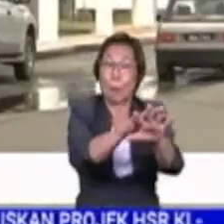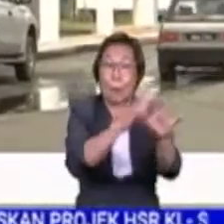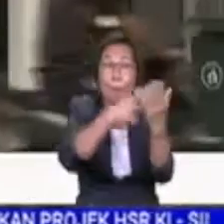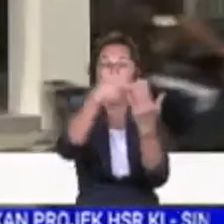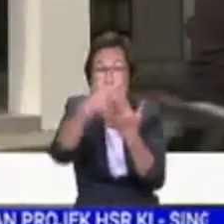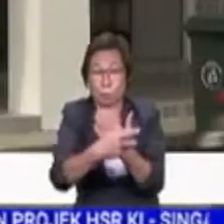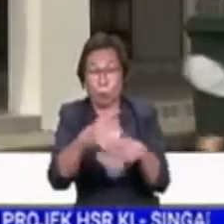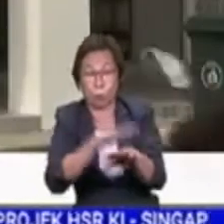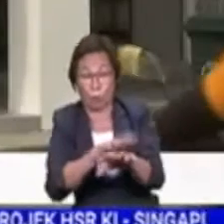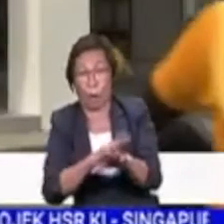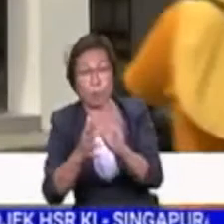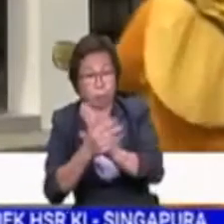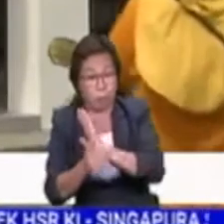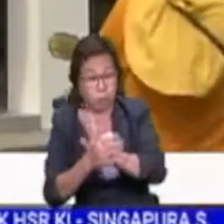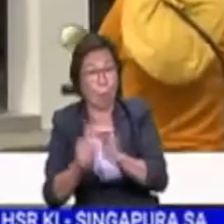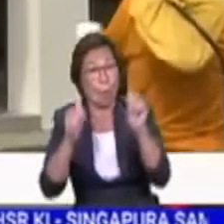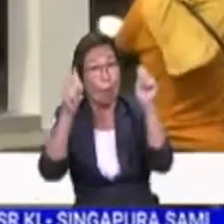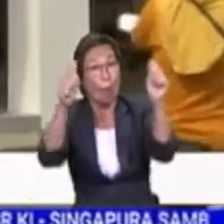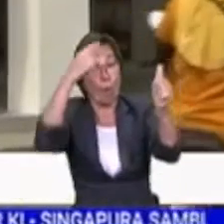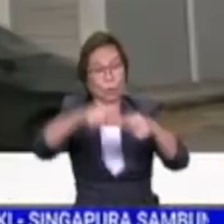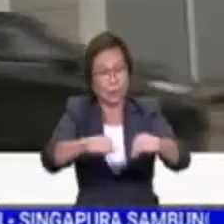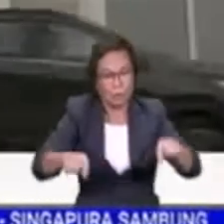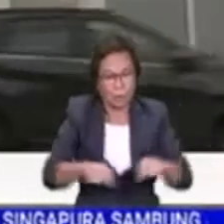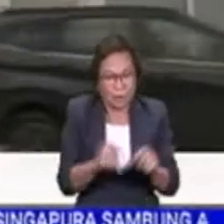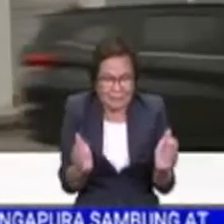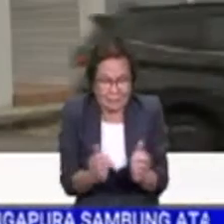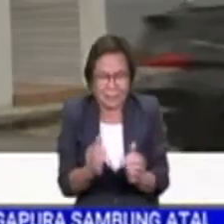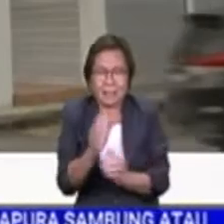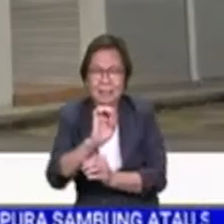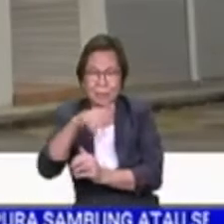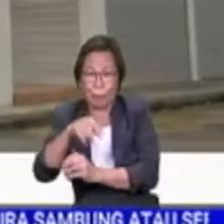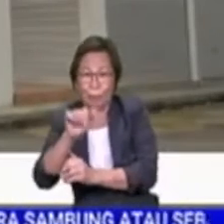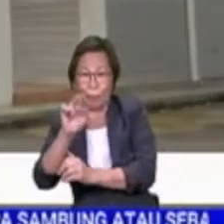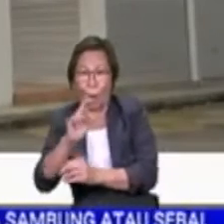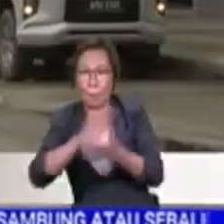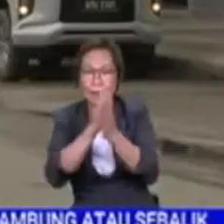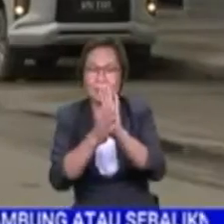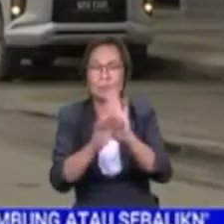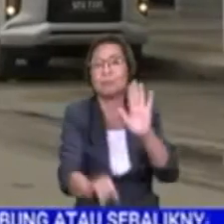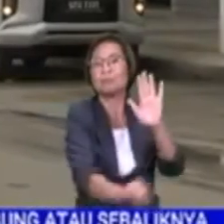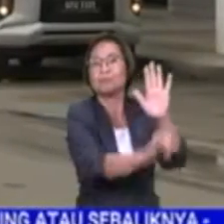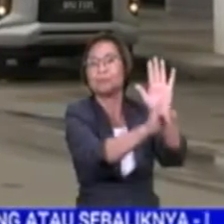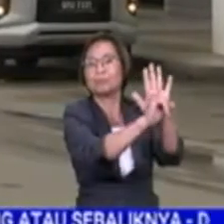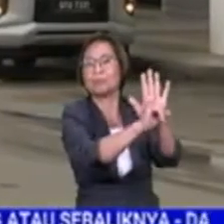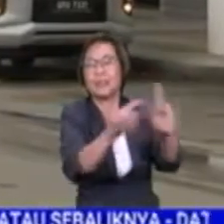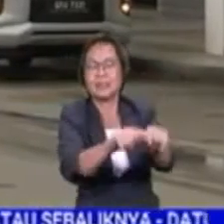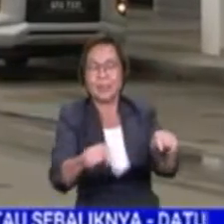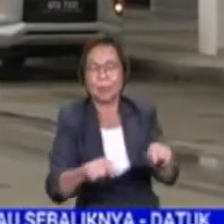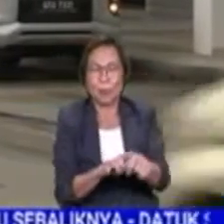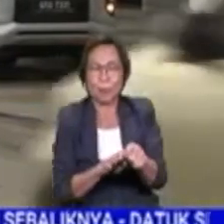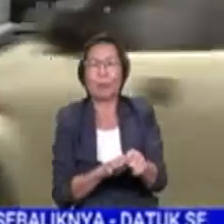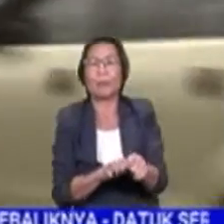ini membawa potensi besar untuk daerah kecil Sepauh diangkat statusnya sebagai sebuah daerah